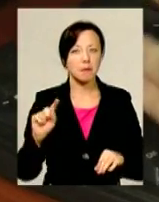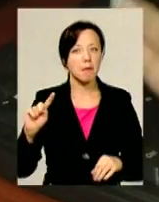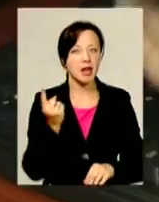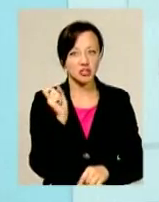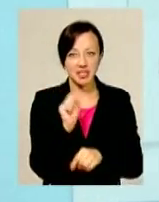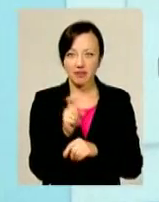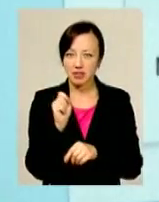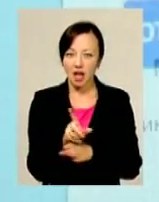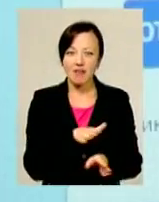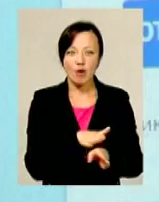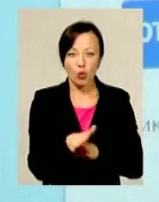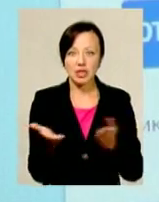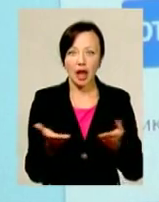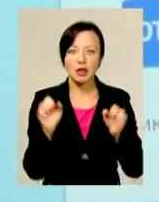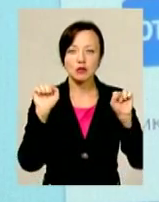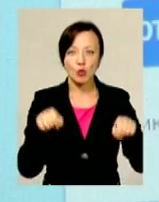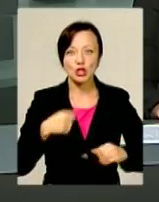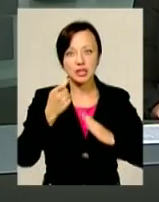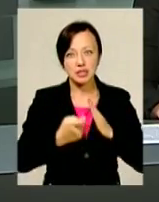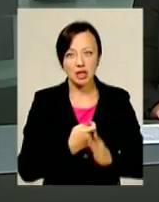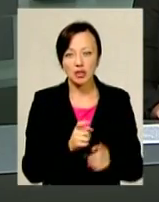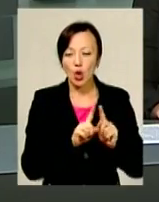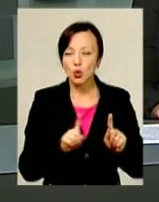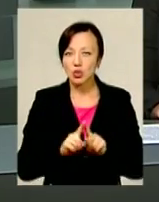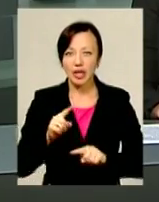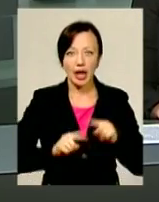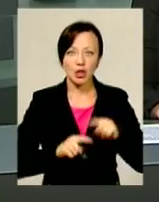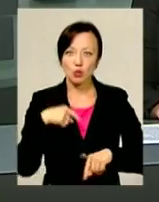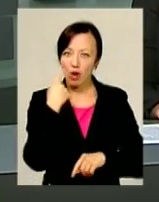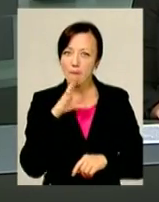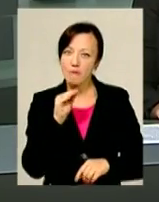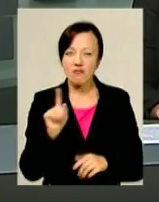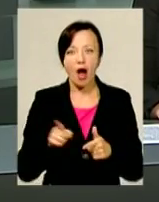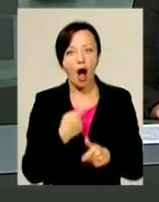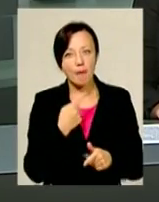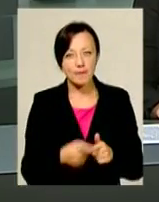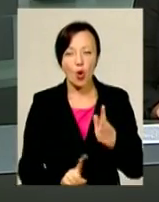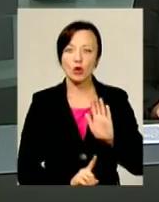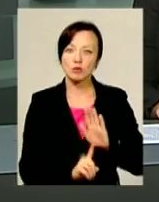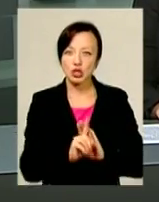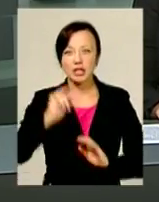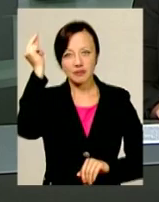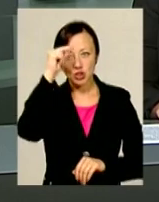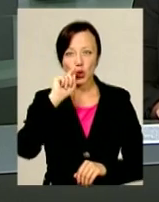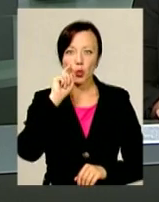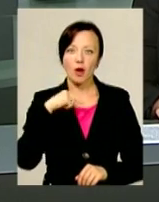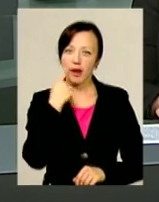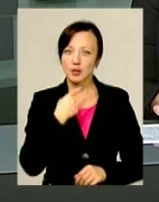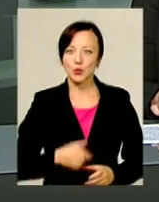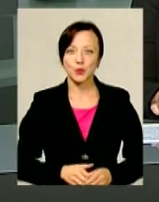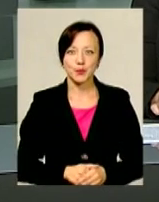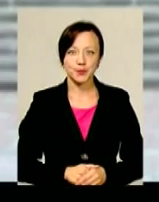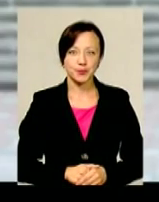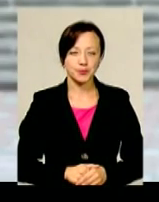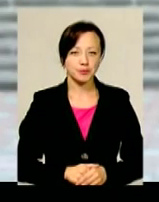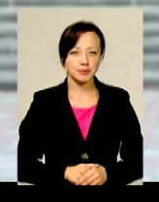завдання, виконуючи які ви зможете дізнатися тонкощі рідної мови або ж навіть нарешті розпочати вчити українську.